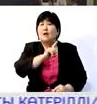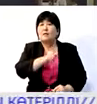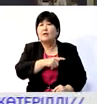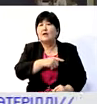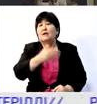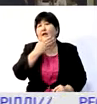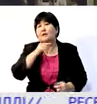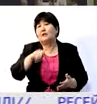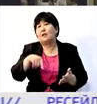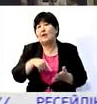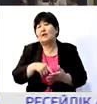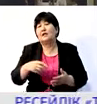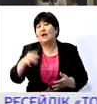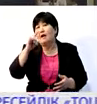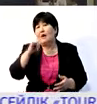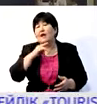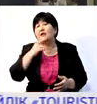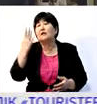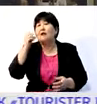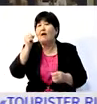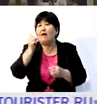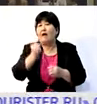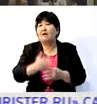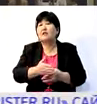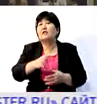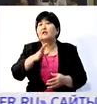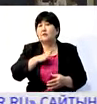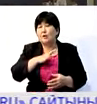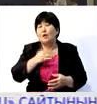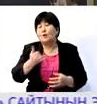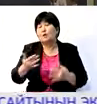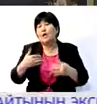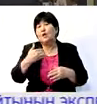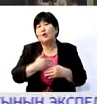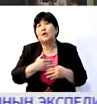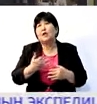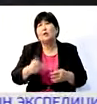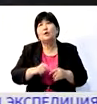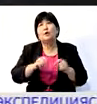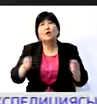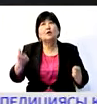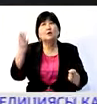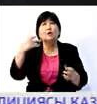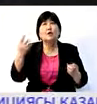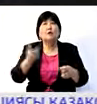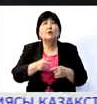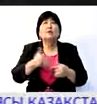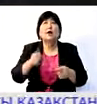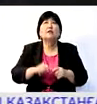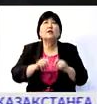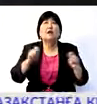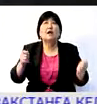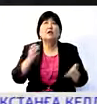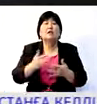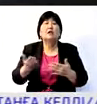бірі, Қазақстанның астанасы болған, сондықтан да бұндай кинотеатрлар бұрыннан ашылу керек еді. Енді мінекей қазір ашылып жатыр.